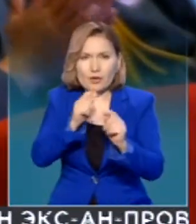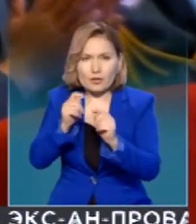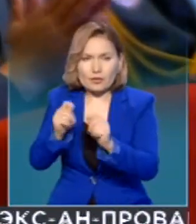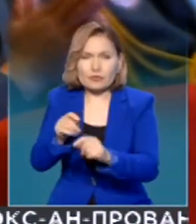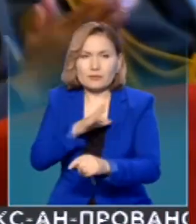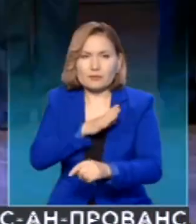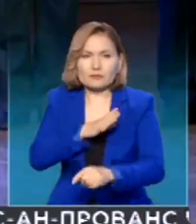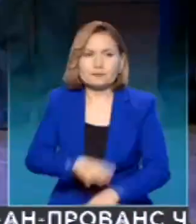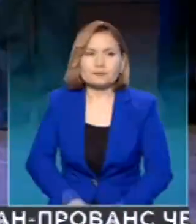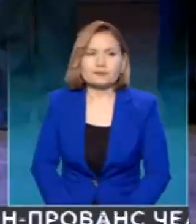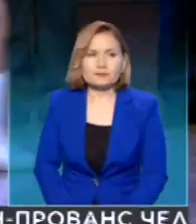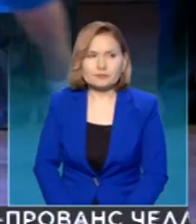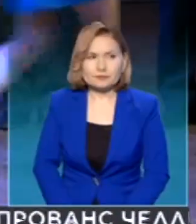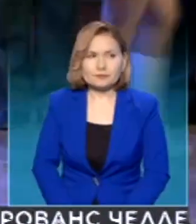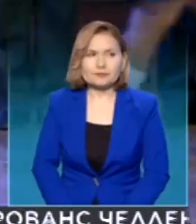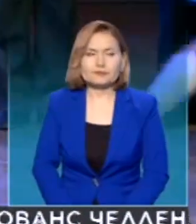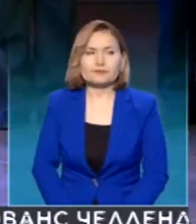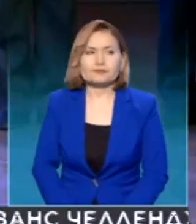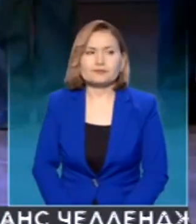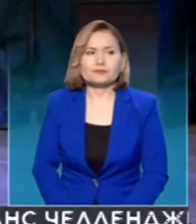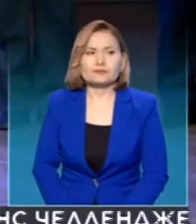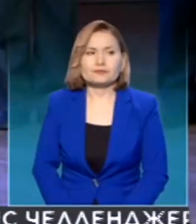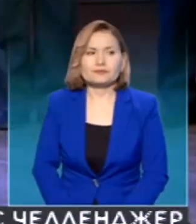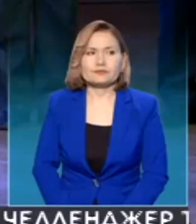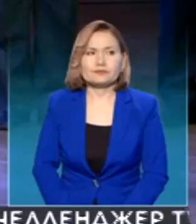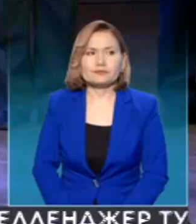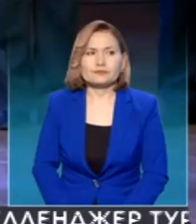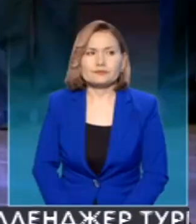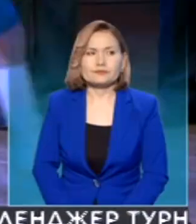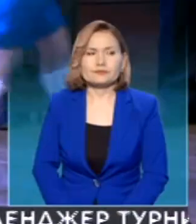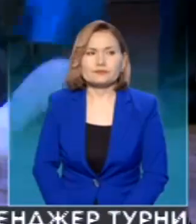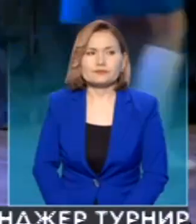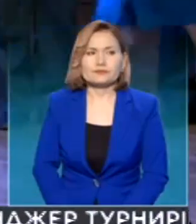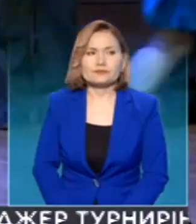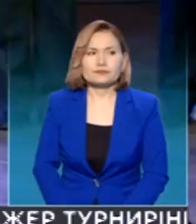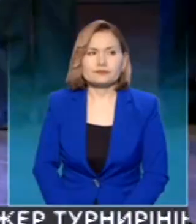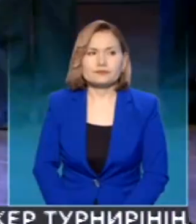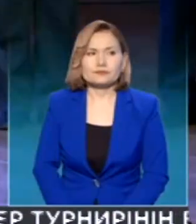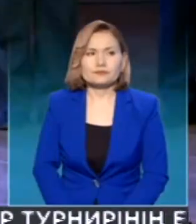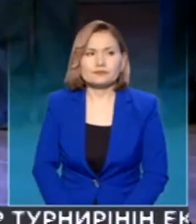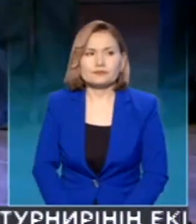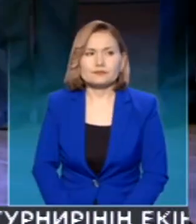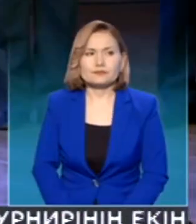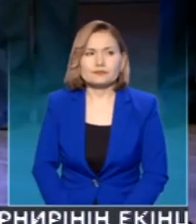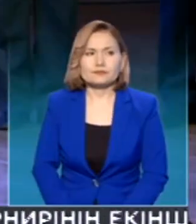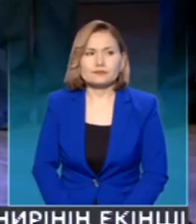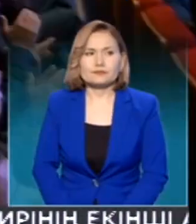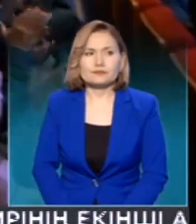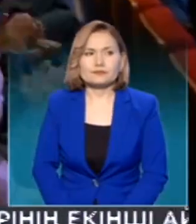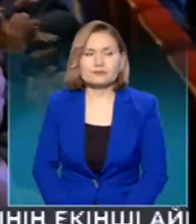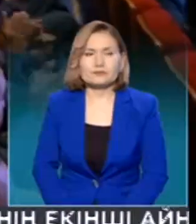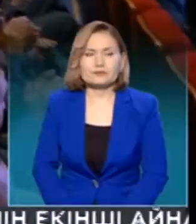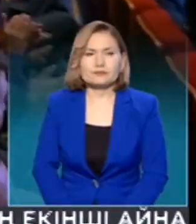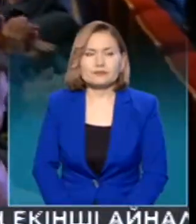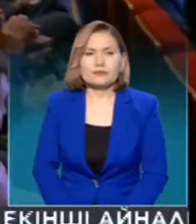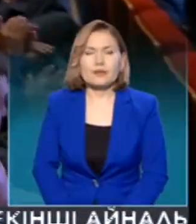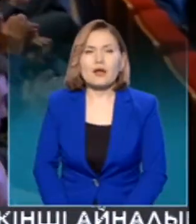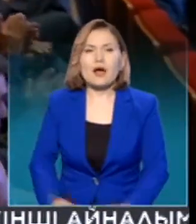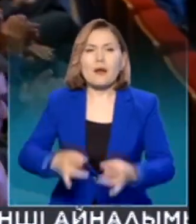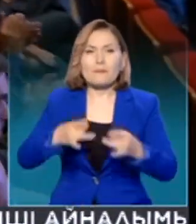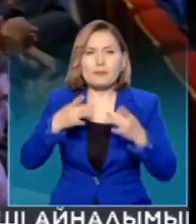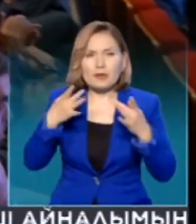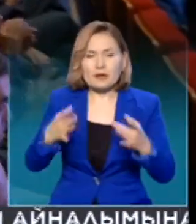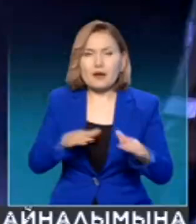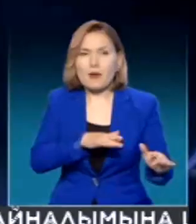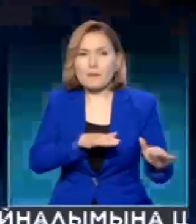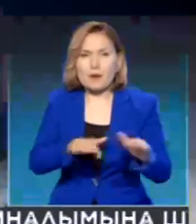төсбелгі тапсырды. Ефрейтор Қасқараова Әзиза Жұматайқызы марапатталады. Қош жемектеріңіз. Мерекелік кеште көпшілік